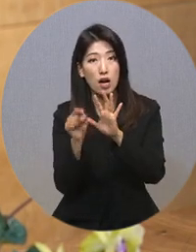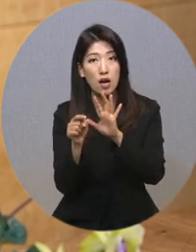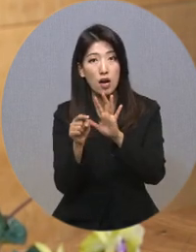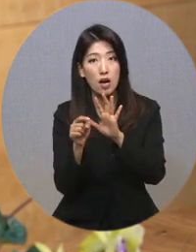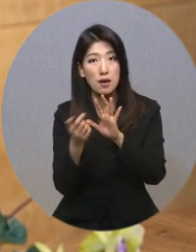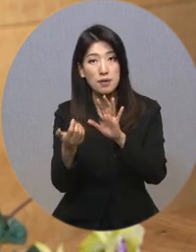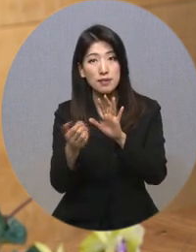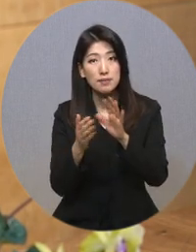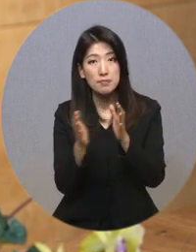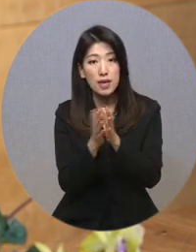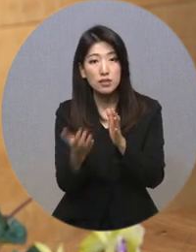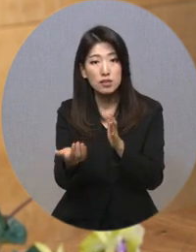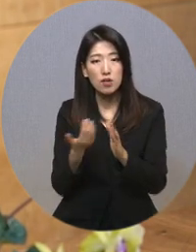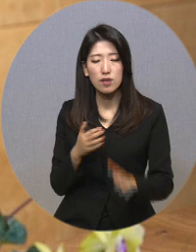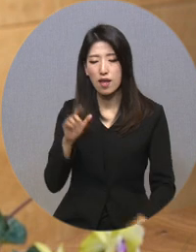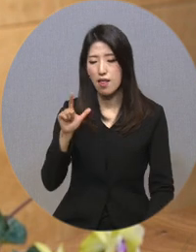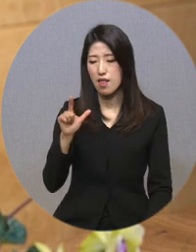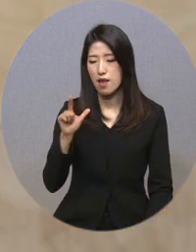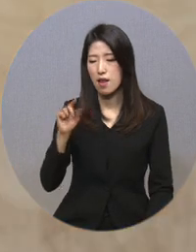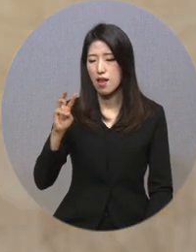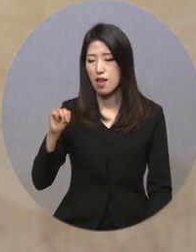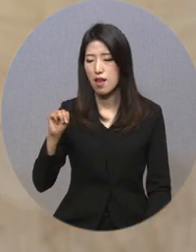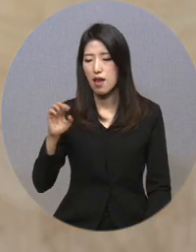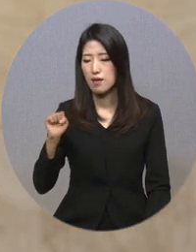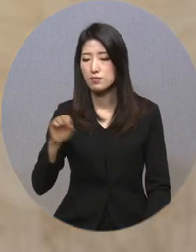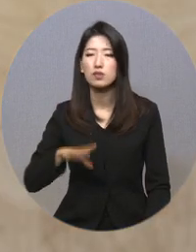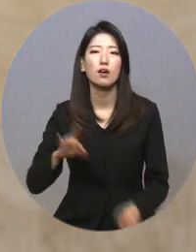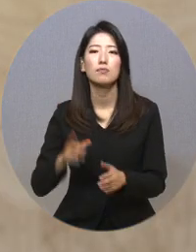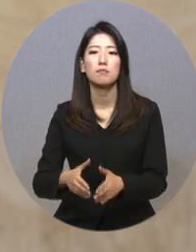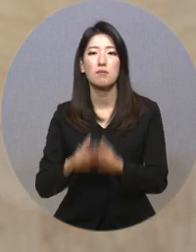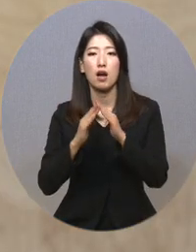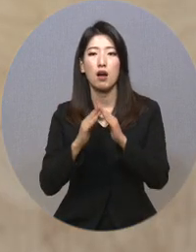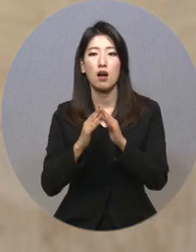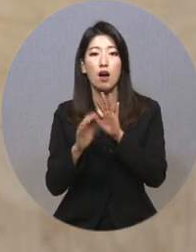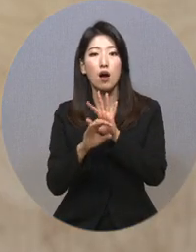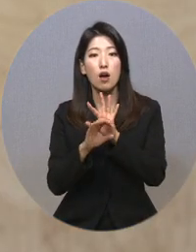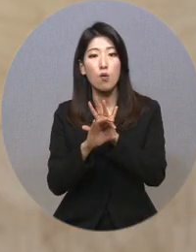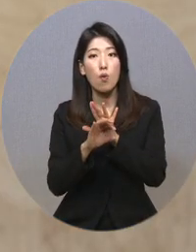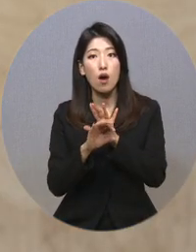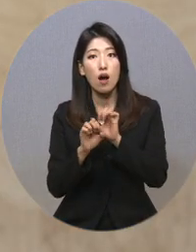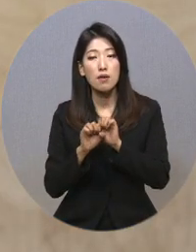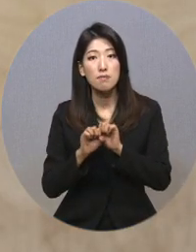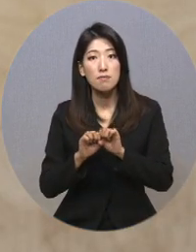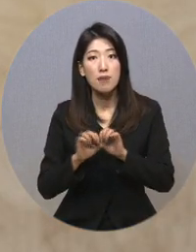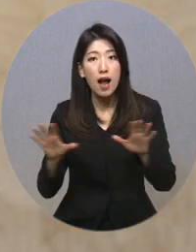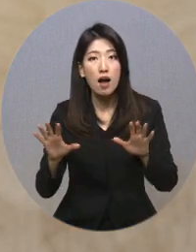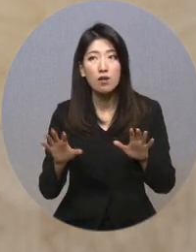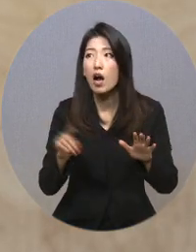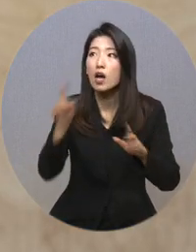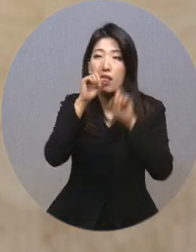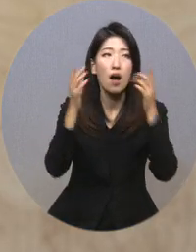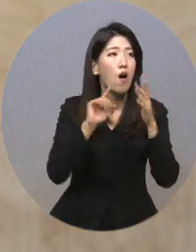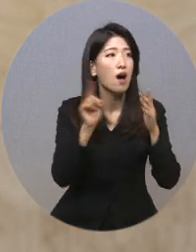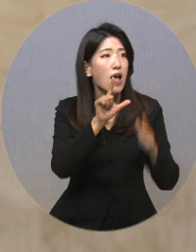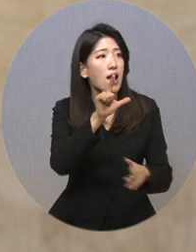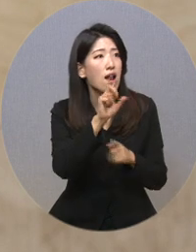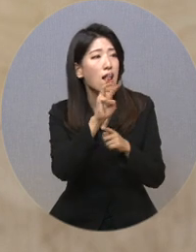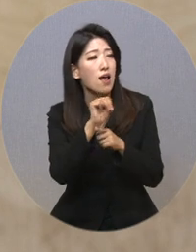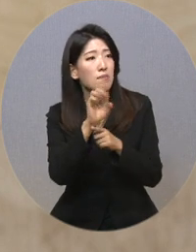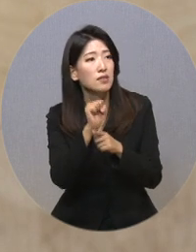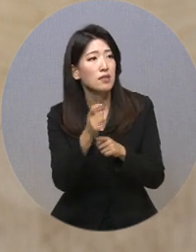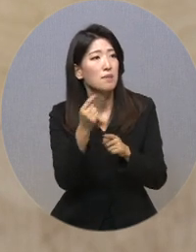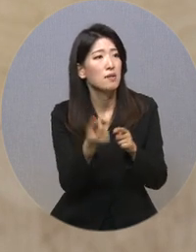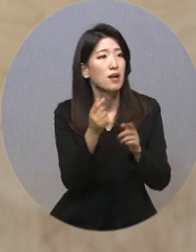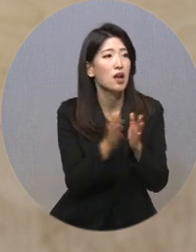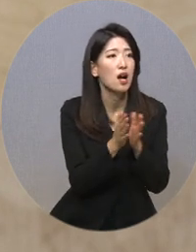최초로 저희 대학에 설치를 했습니다. 코로나가 딱 발생하니까 결국 LMS를 그때서 막 대학들이 너누나 나다 설치하다 보니까 그렇죠. 문제점이